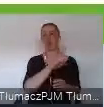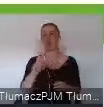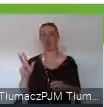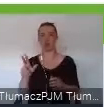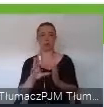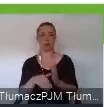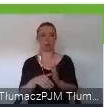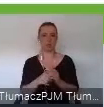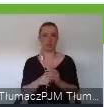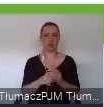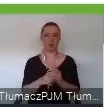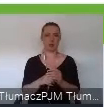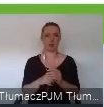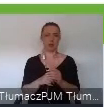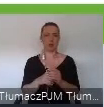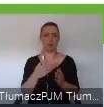skalę.